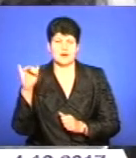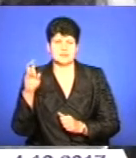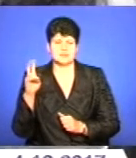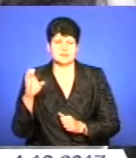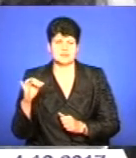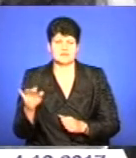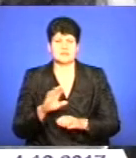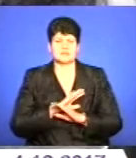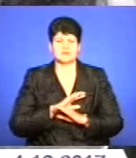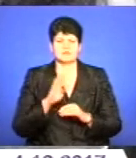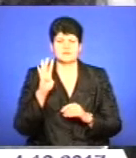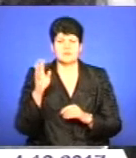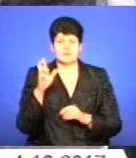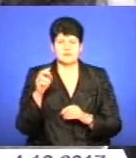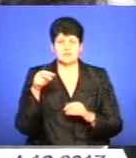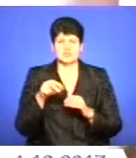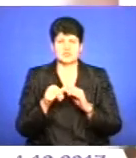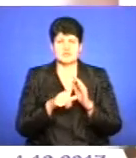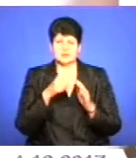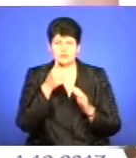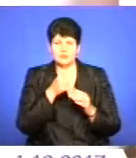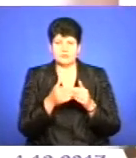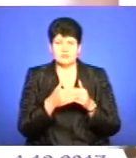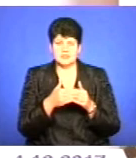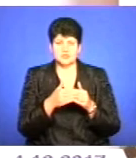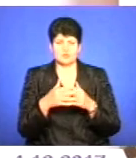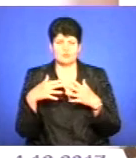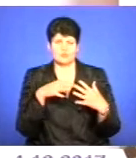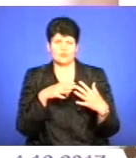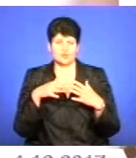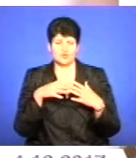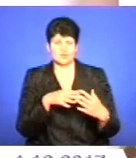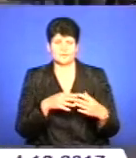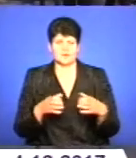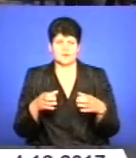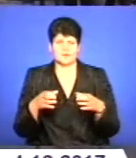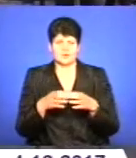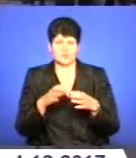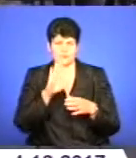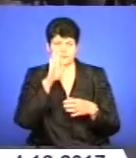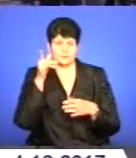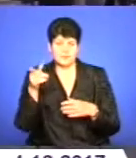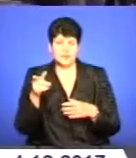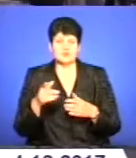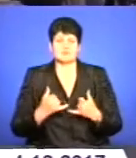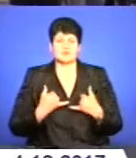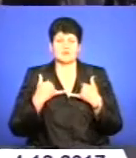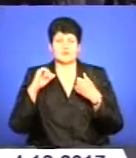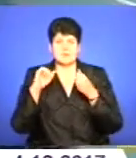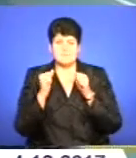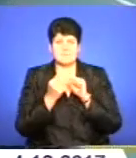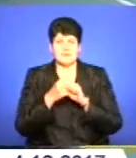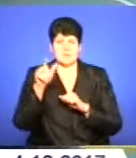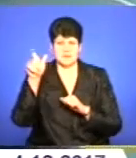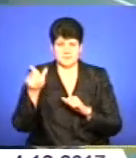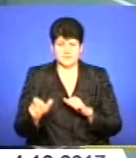березня 2016 року під Докучаєвськом в ближньому бою з диверсійною групою противника. Щоб вшанувати пам'ять героя, у Тернополі